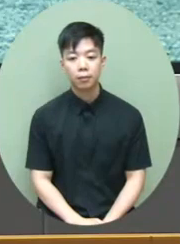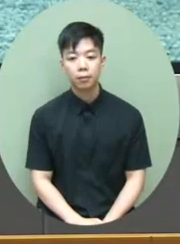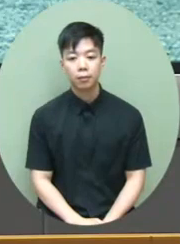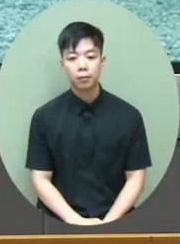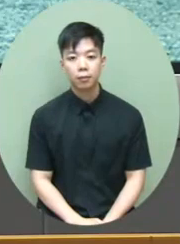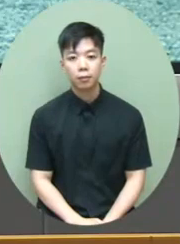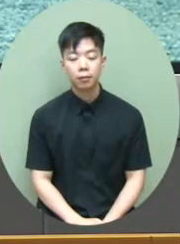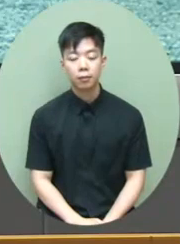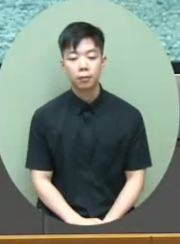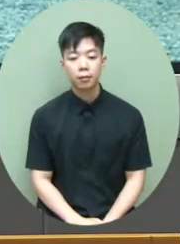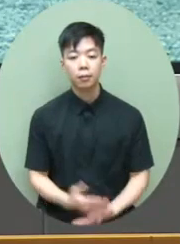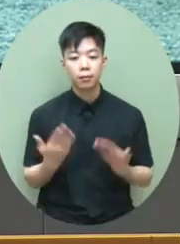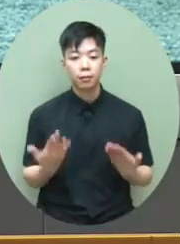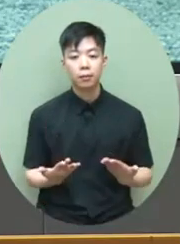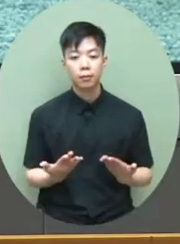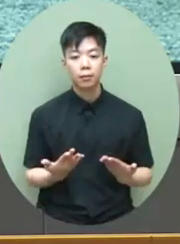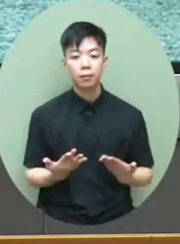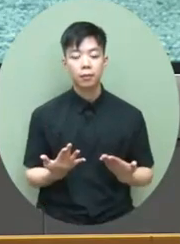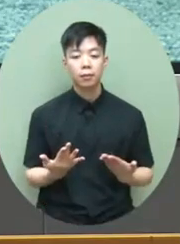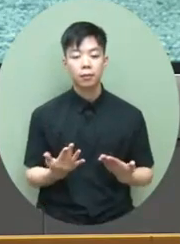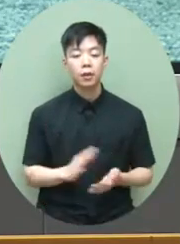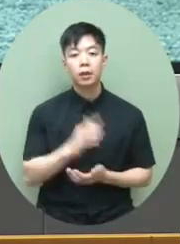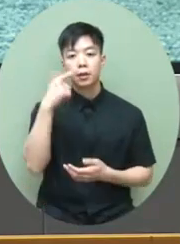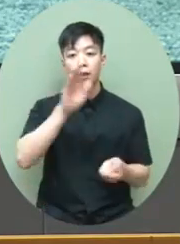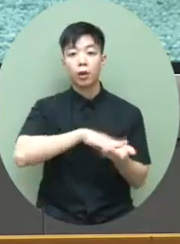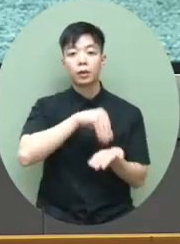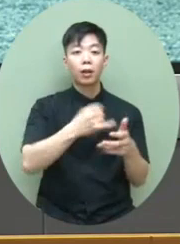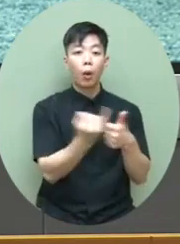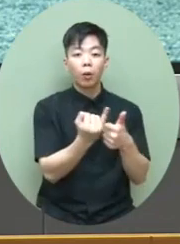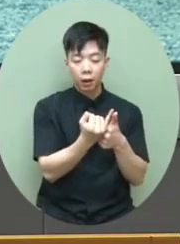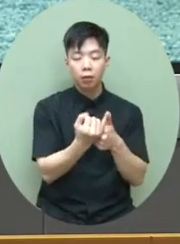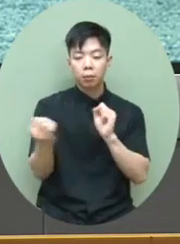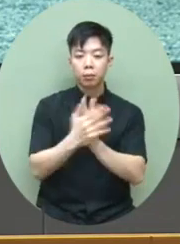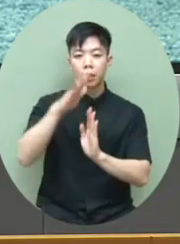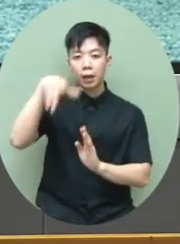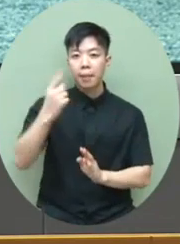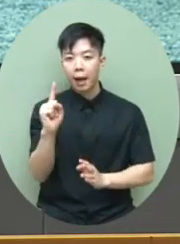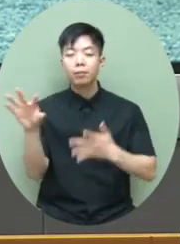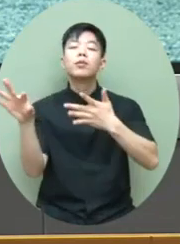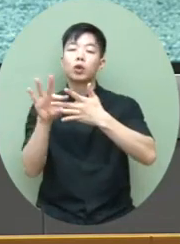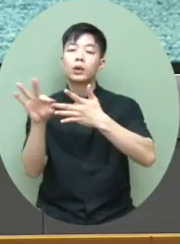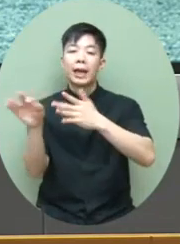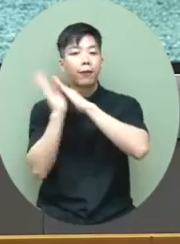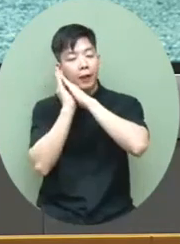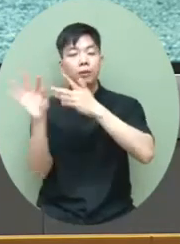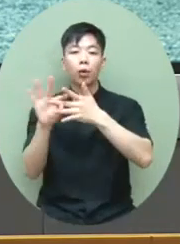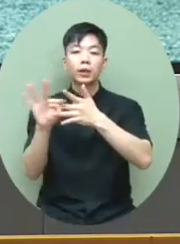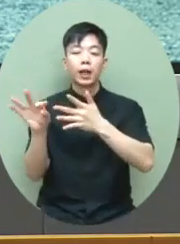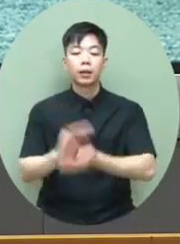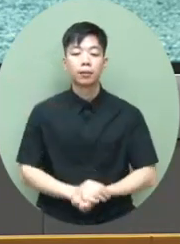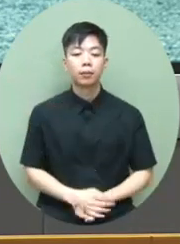即係佢而家新增的學生咧，主要都是宿舍嗰度受感染嘅。咁而之前嘅啲